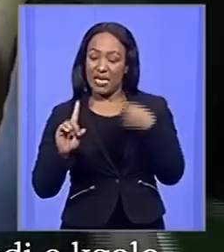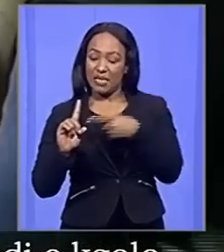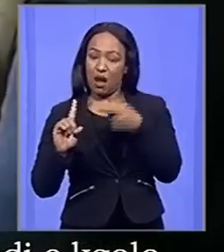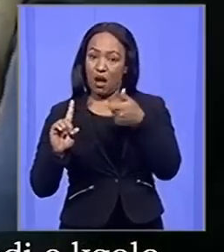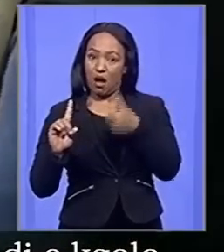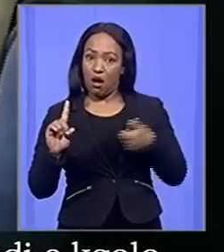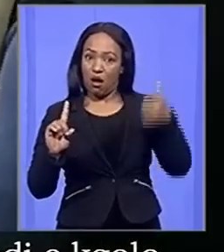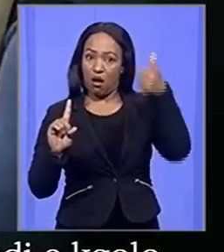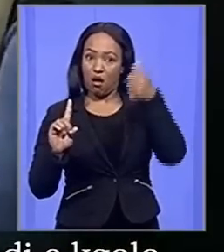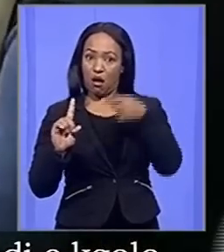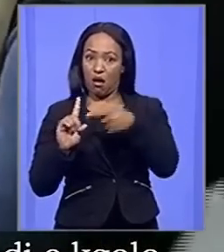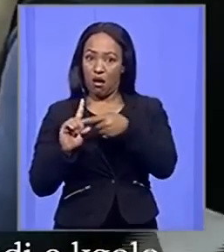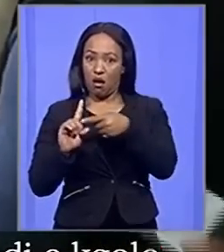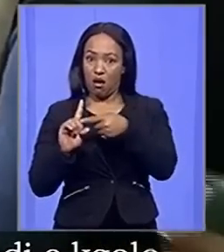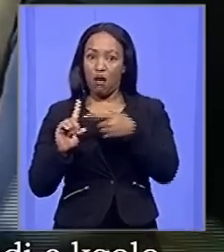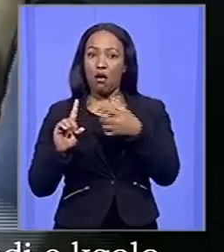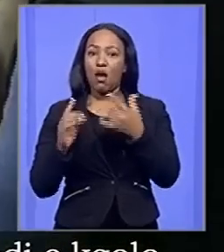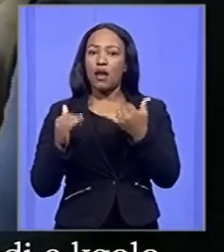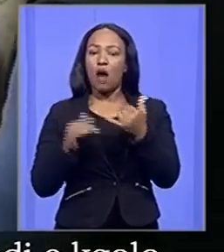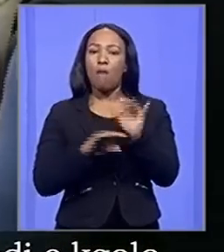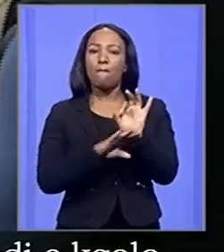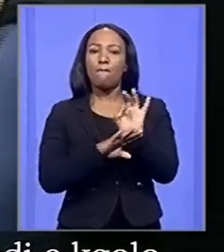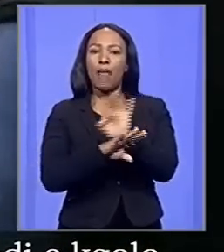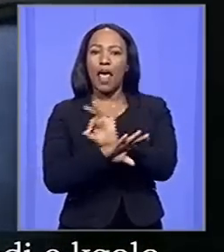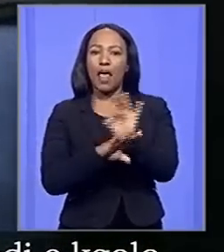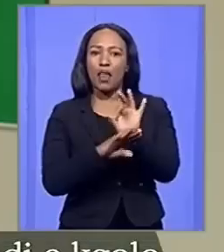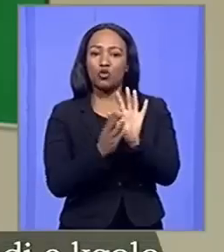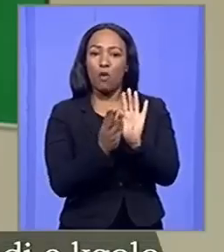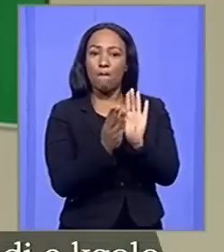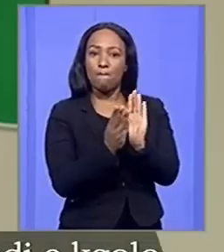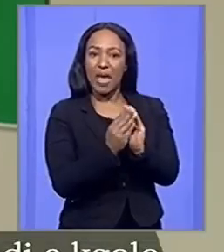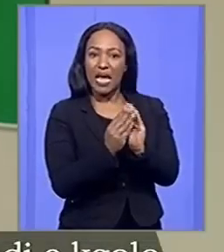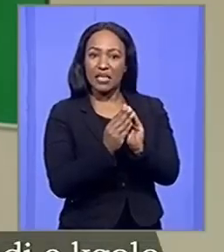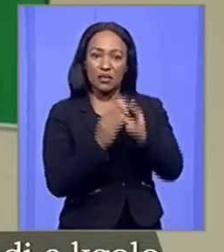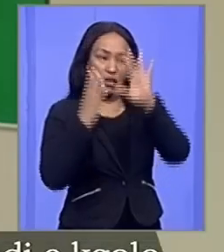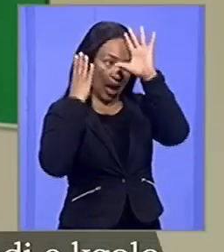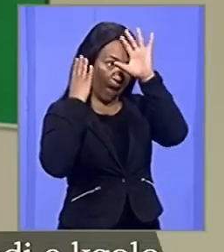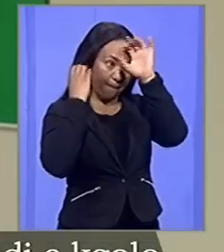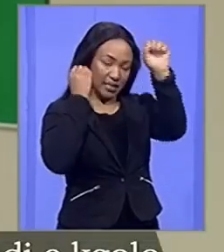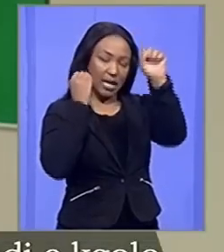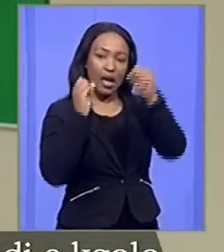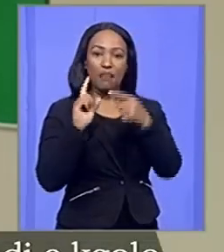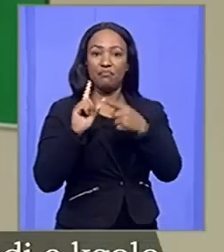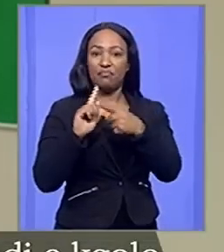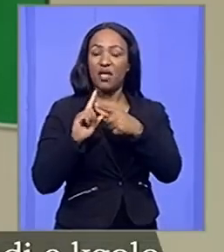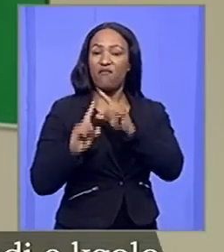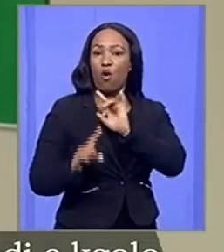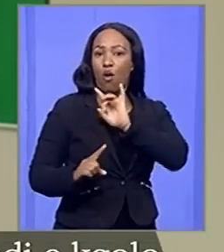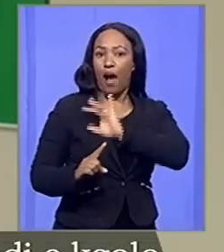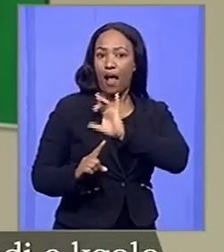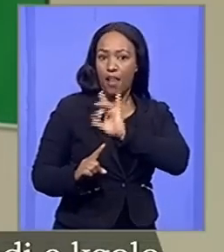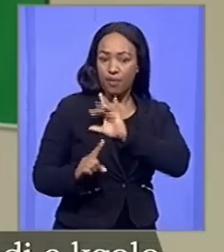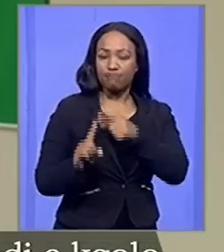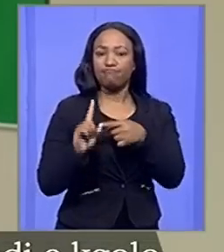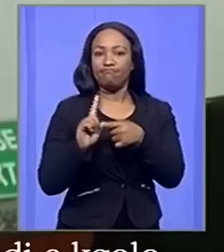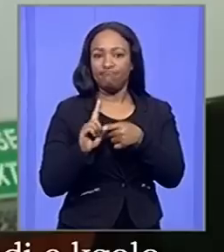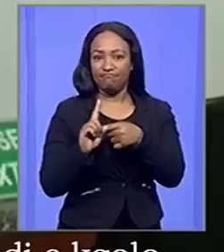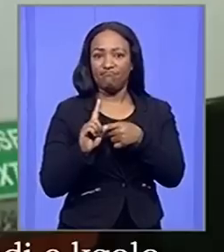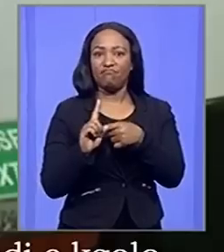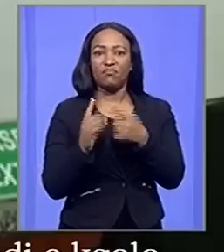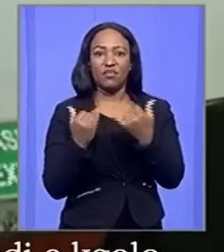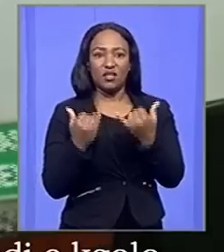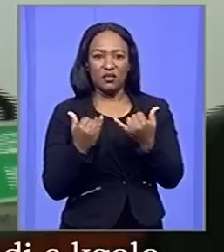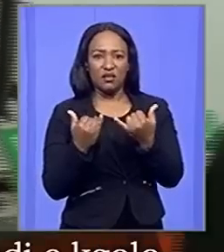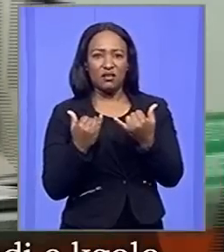kopana o leanong la go kopana le motseta wa naga ya Ireland go rerišana ka ga sephetho sa naga yeo